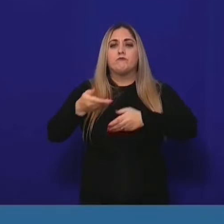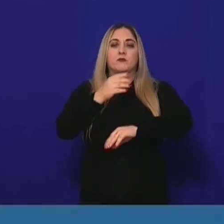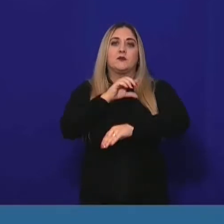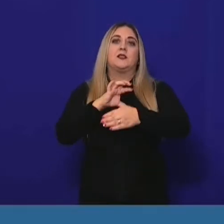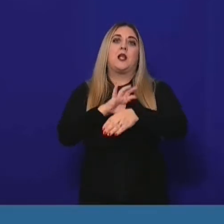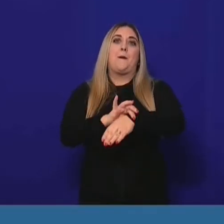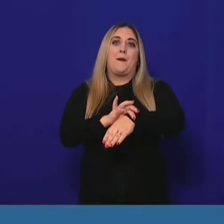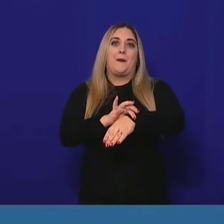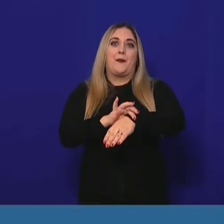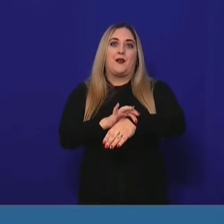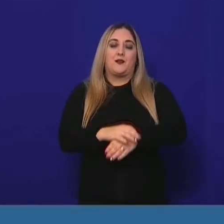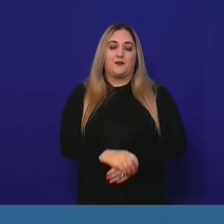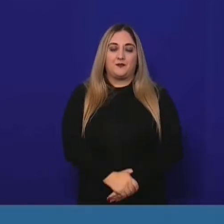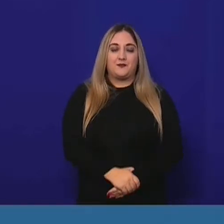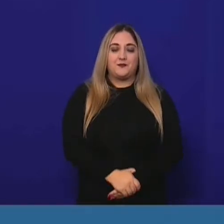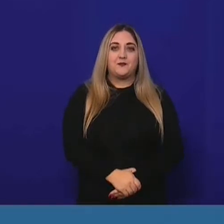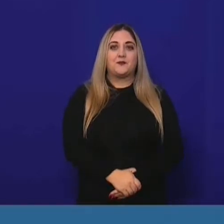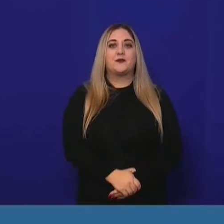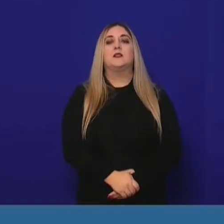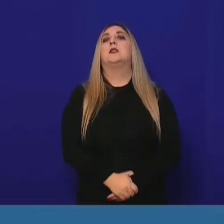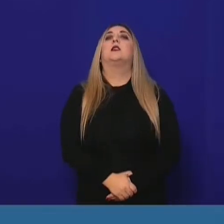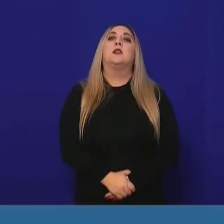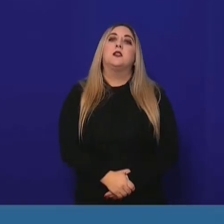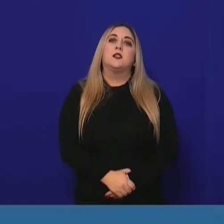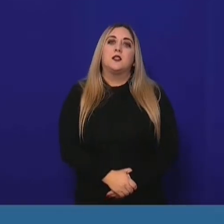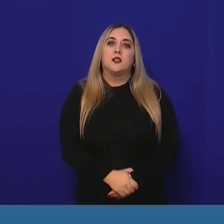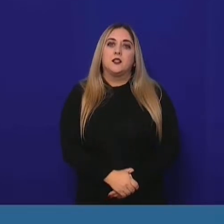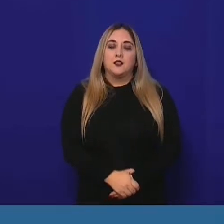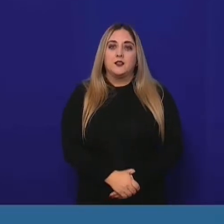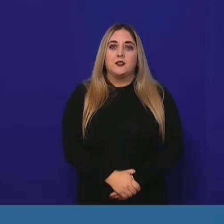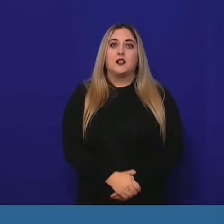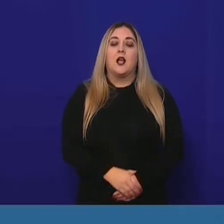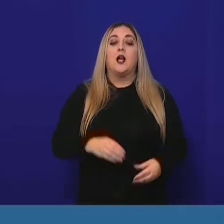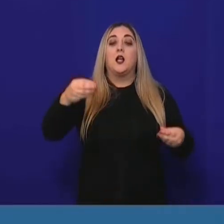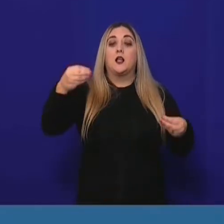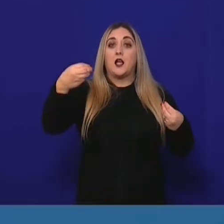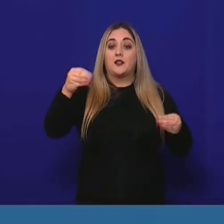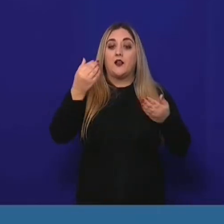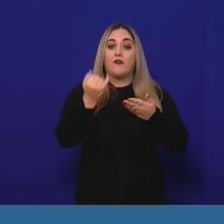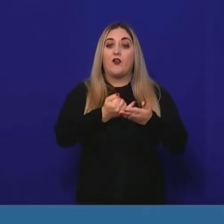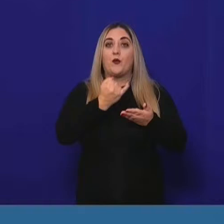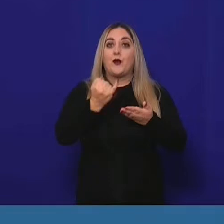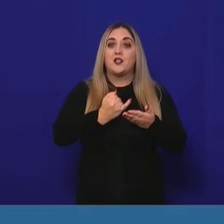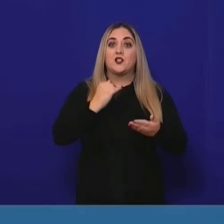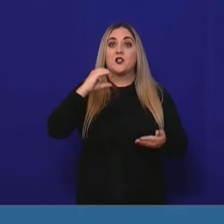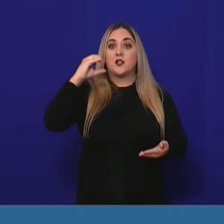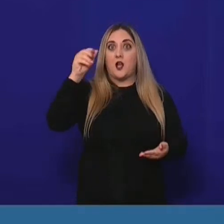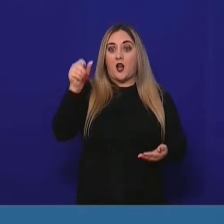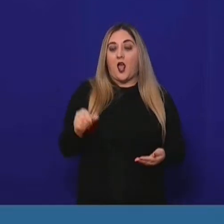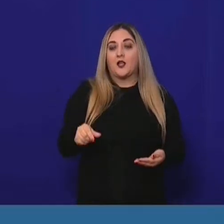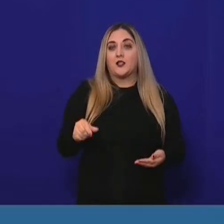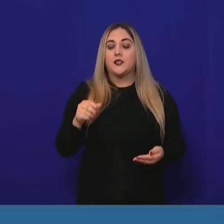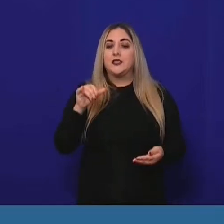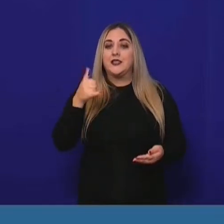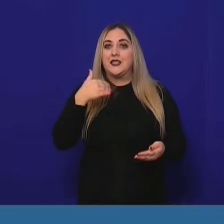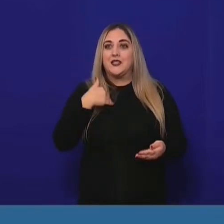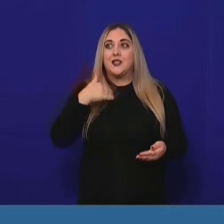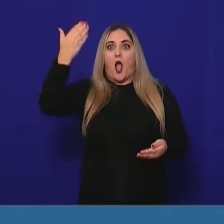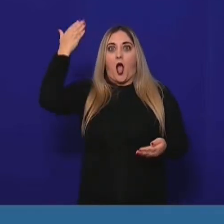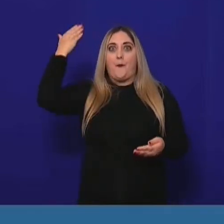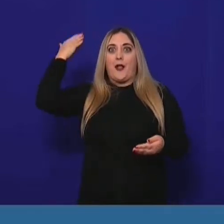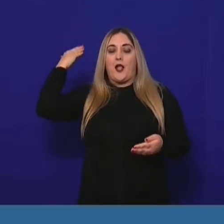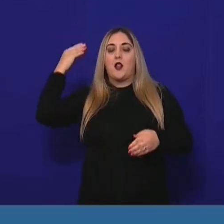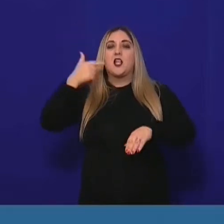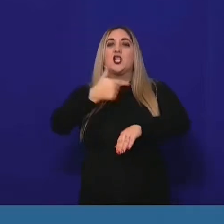tiddiskutuha. Ukoll fuq il-Patient Information Leaflet ukoll jindikanna lek inti waqt li ħadd xi vaccine